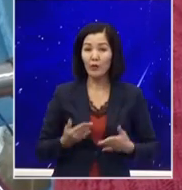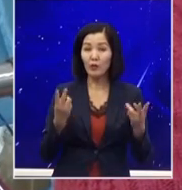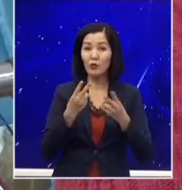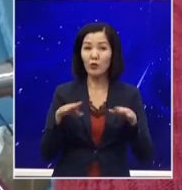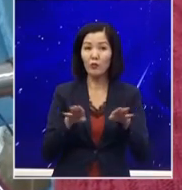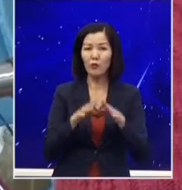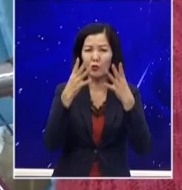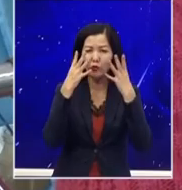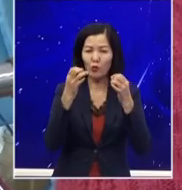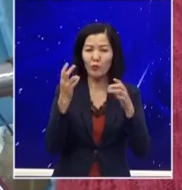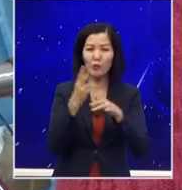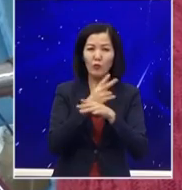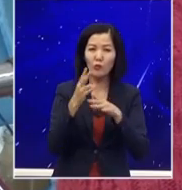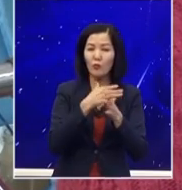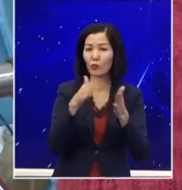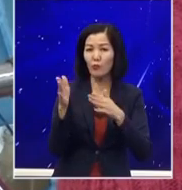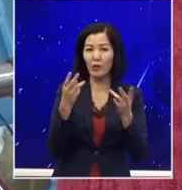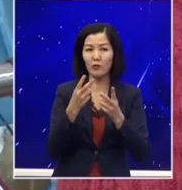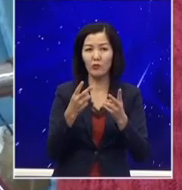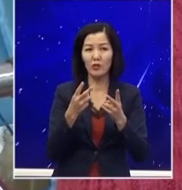темный краскалары аз болса, светлылары көп болса.